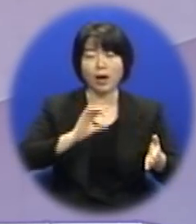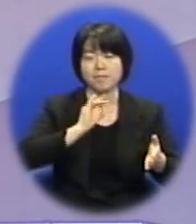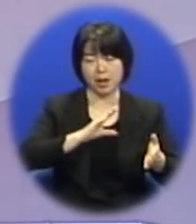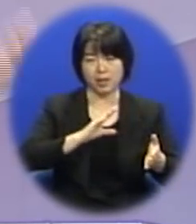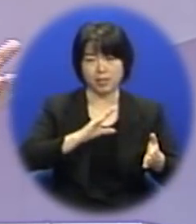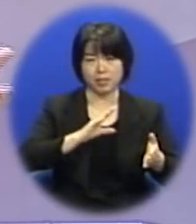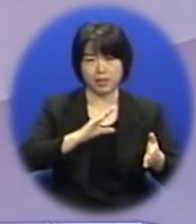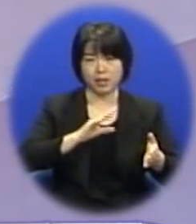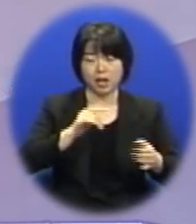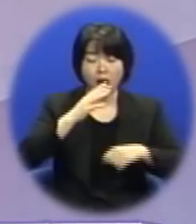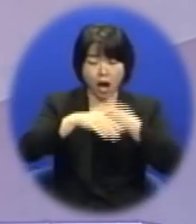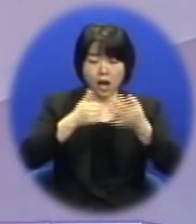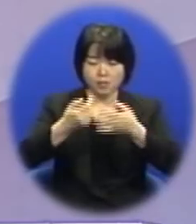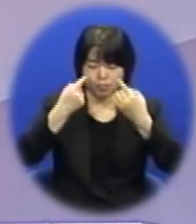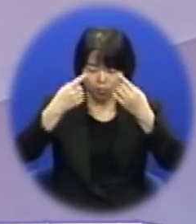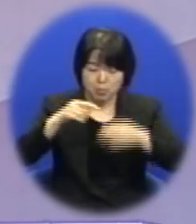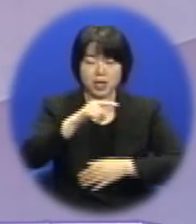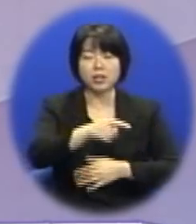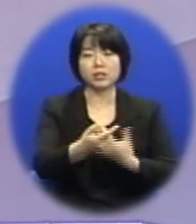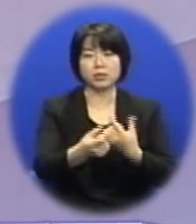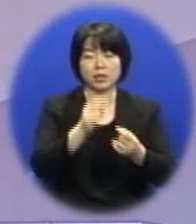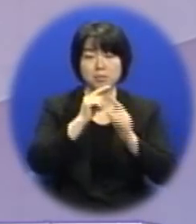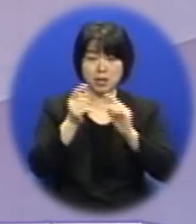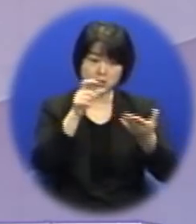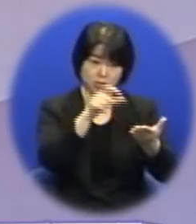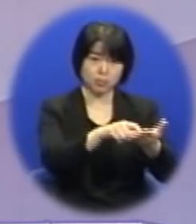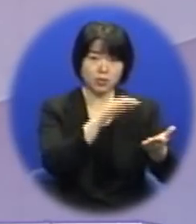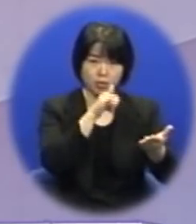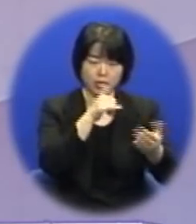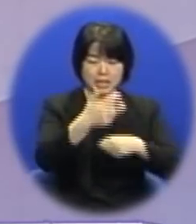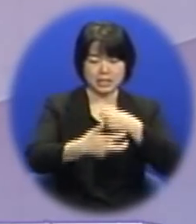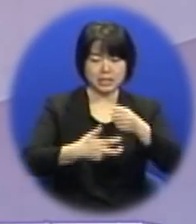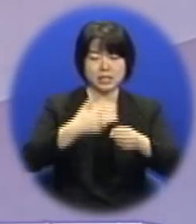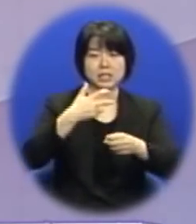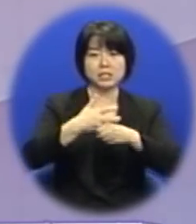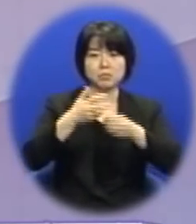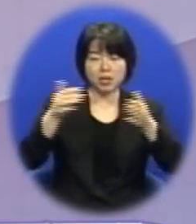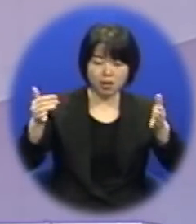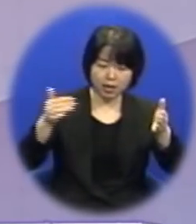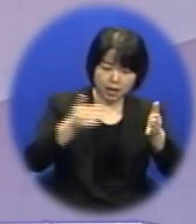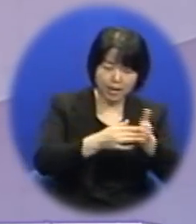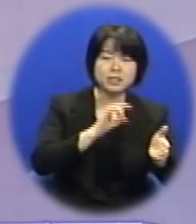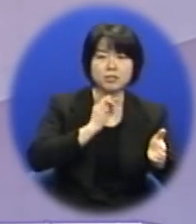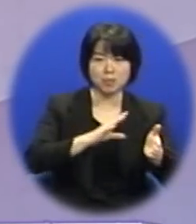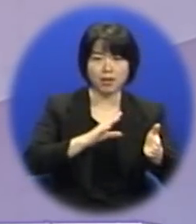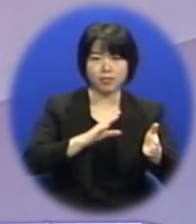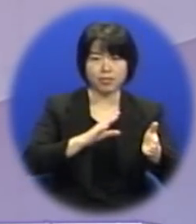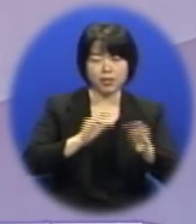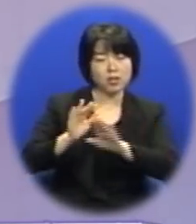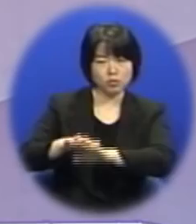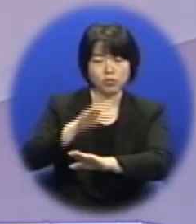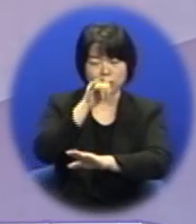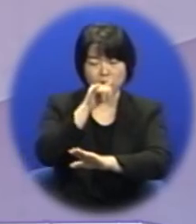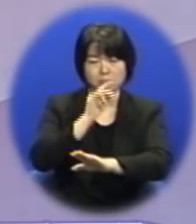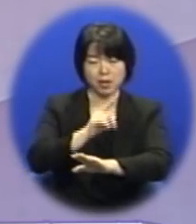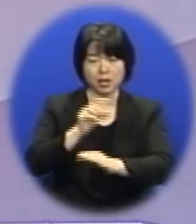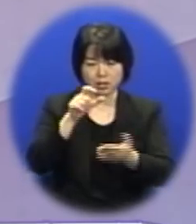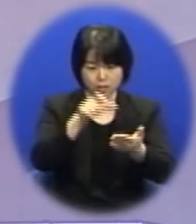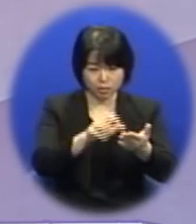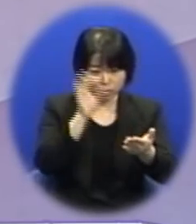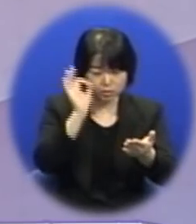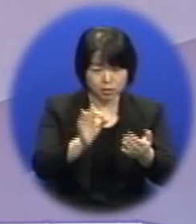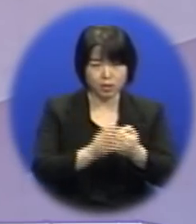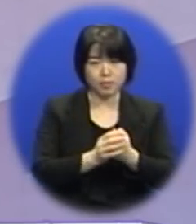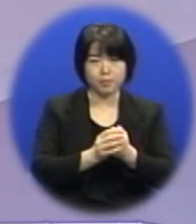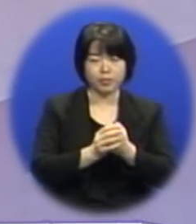하나님이 분명히 그렇게 말씀하셨어요. 예레미야에게 70년까지만 그렇게 하겠다. 다니엘이 그